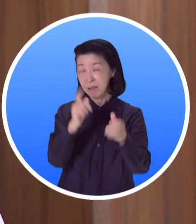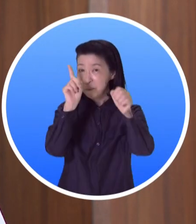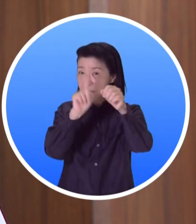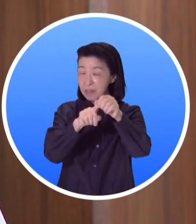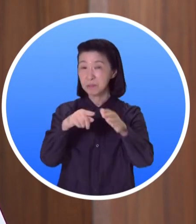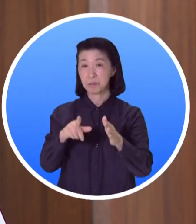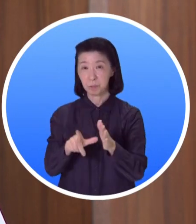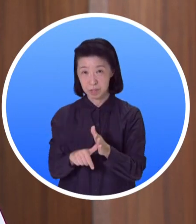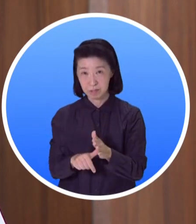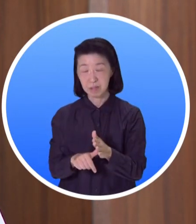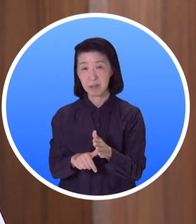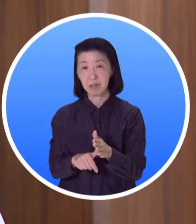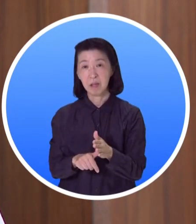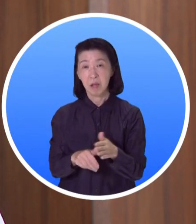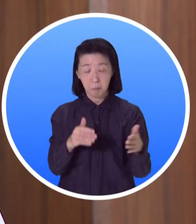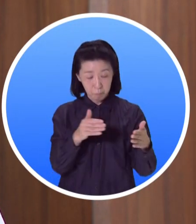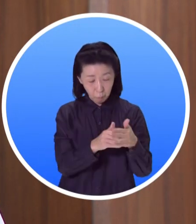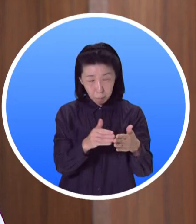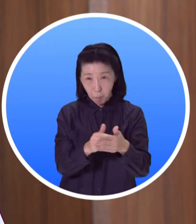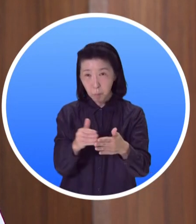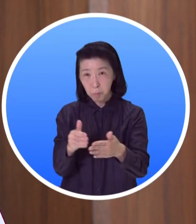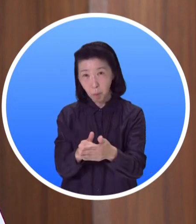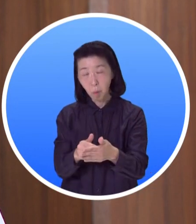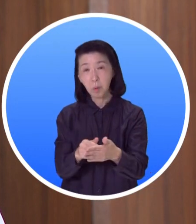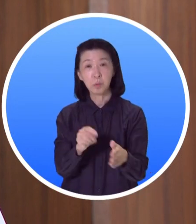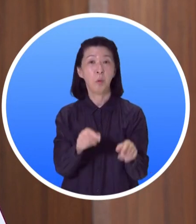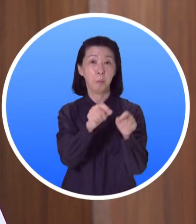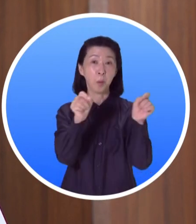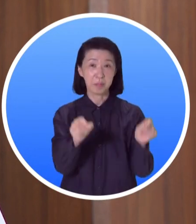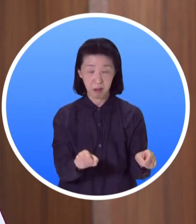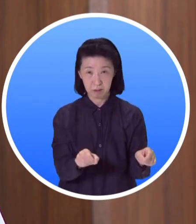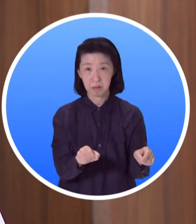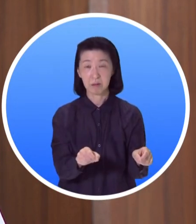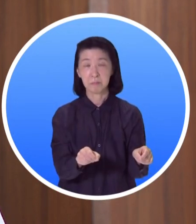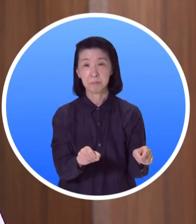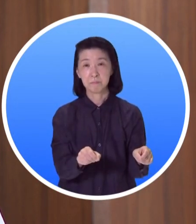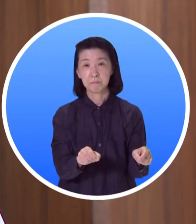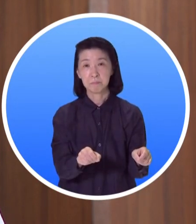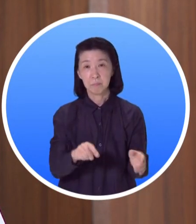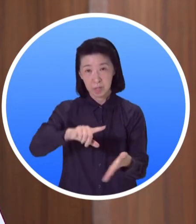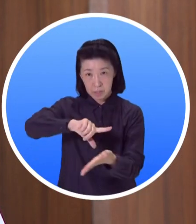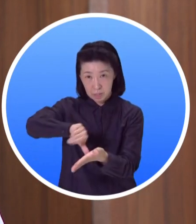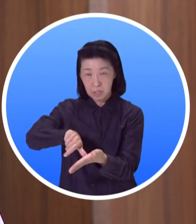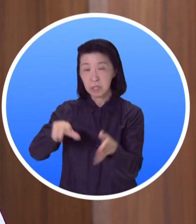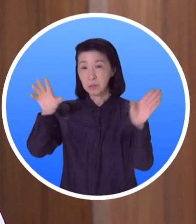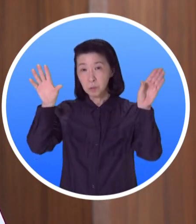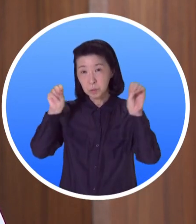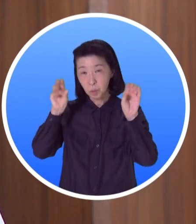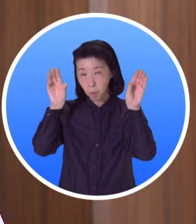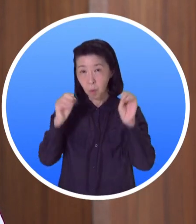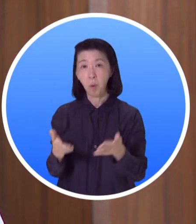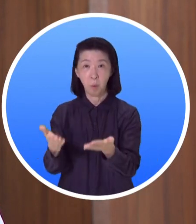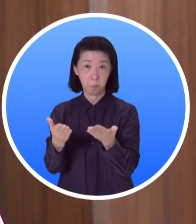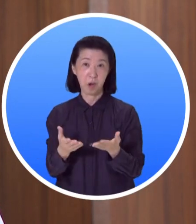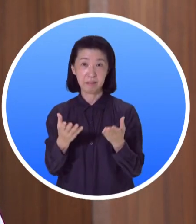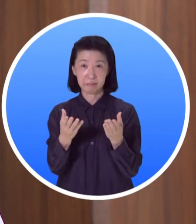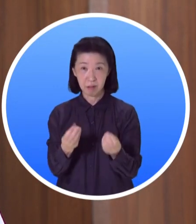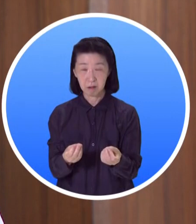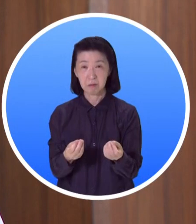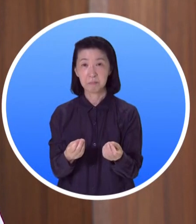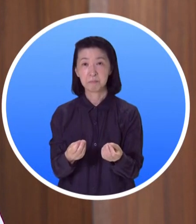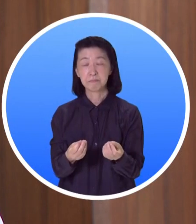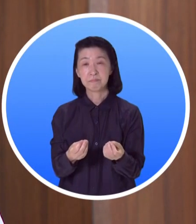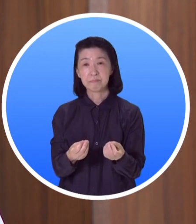で、障壁となりそうな問題であったりとか、いわゆるこうローカルな情報がビジネスプラン